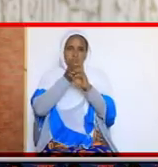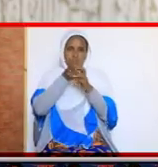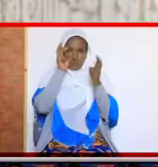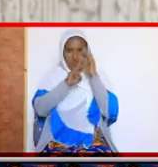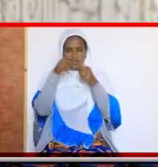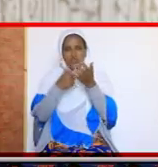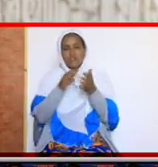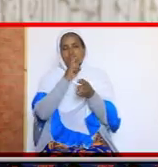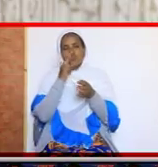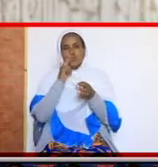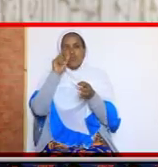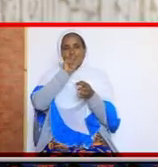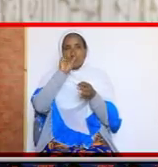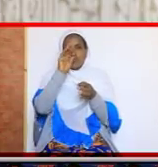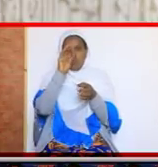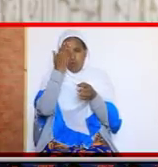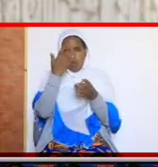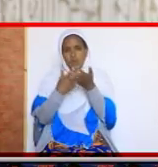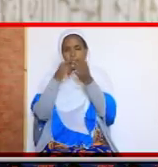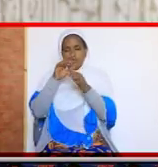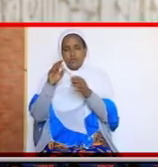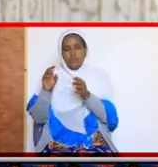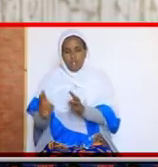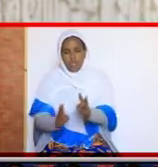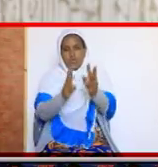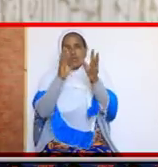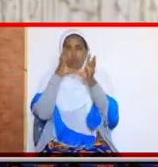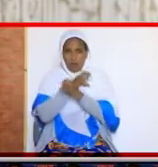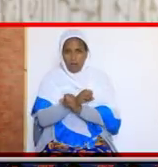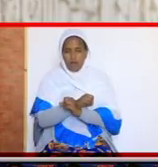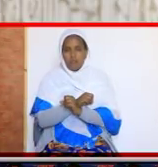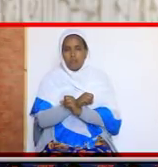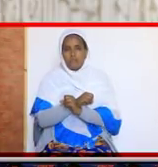እና ጾመ ድጓው በዚህ መልኩ ከይትባሃሉ ጋር ያልቃል።